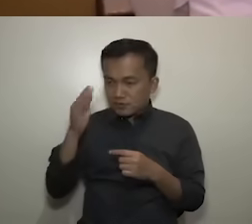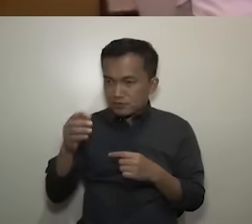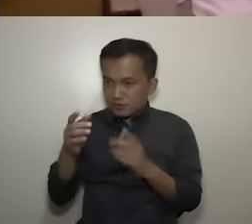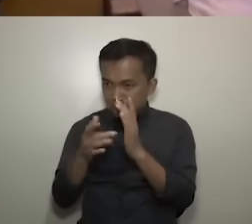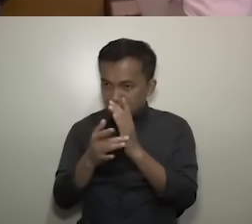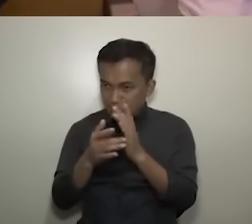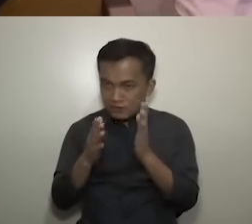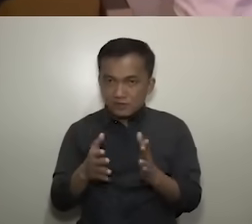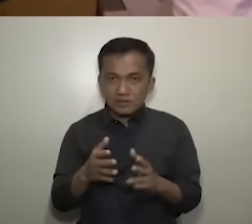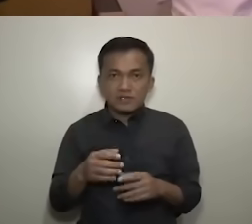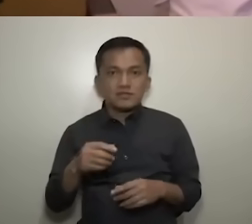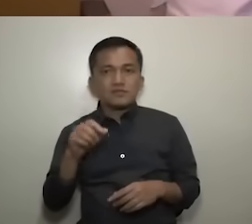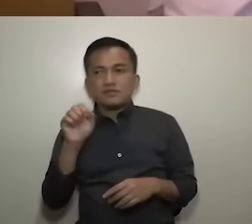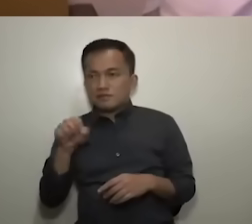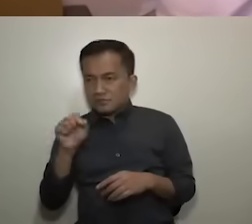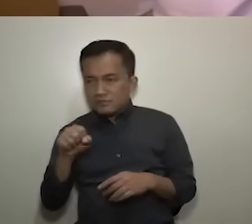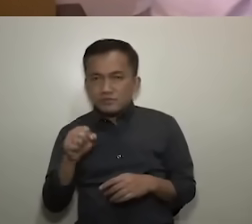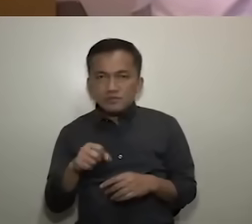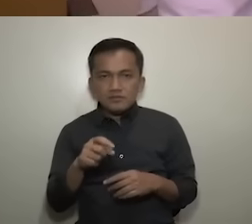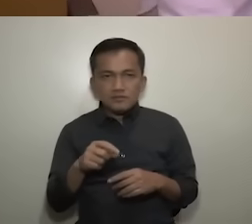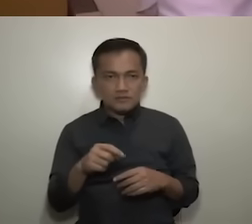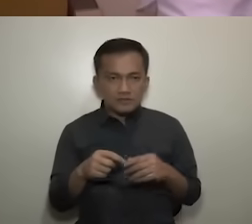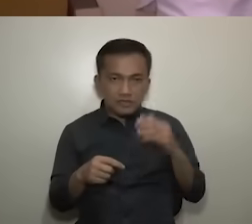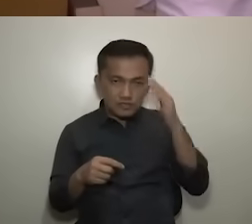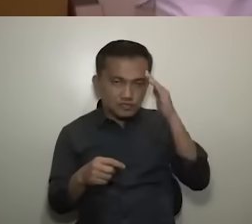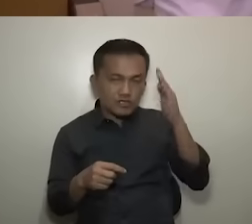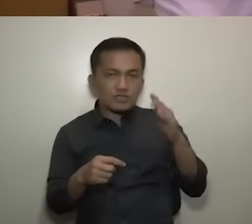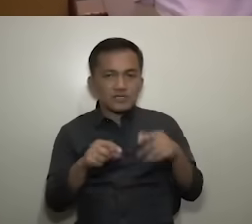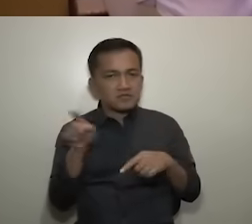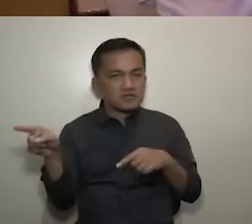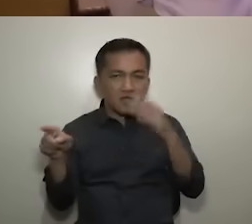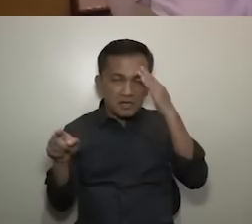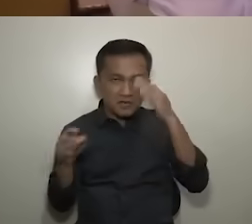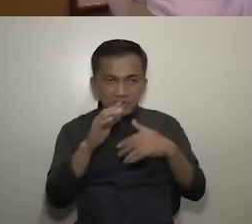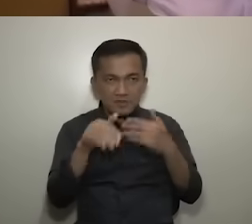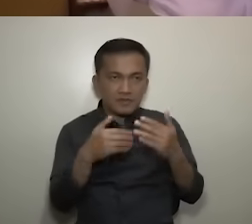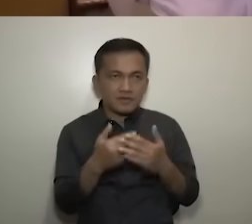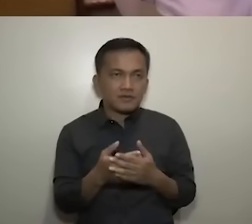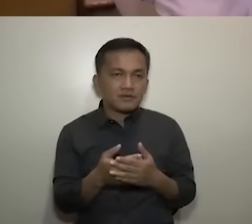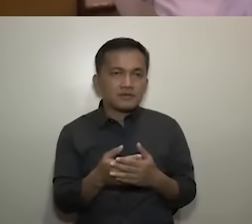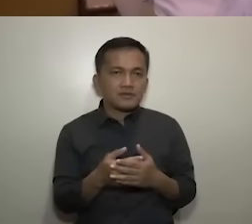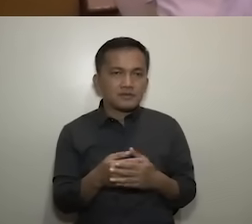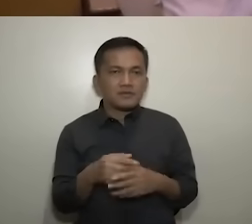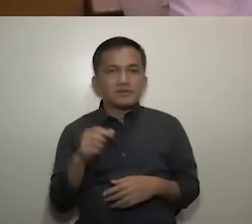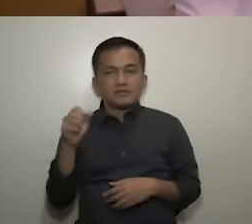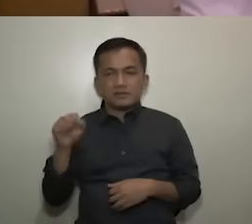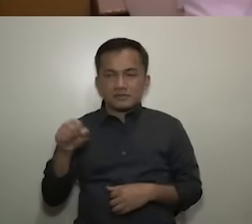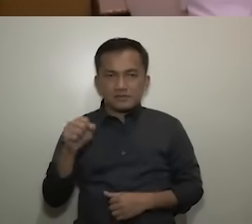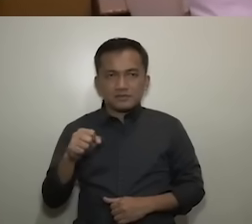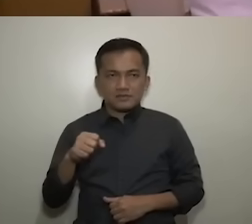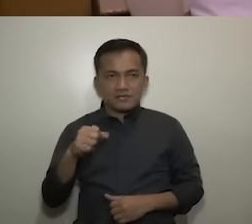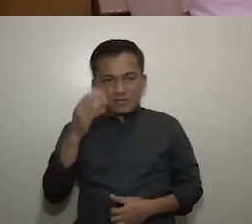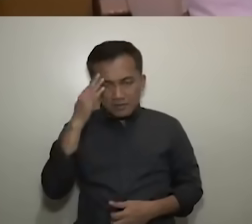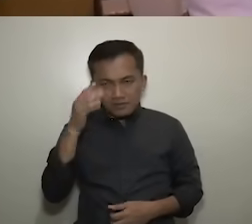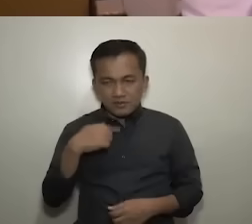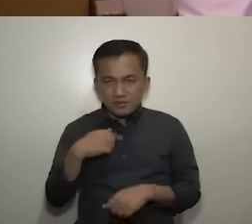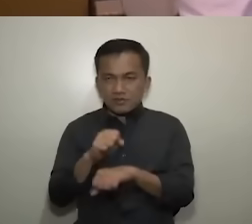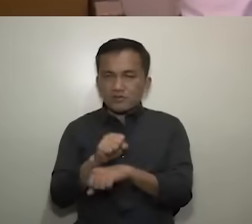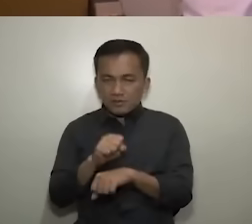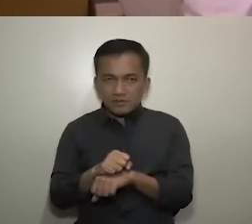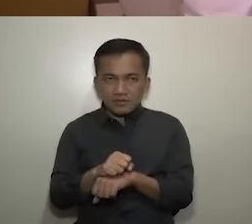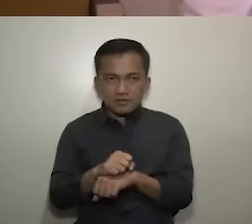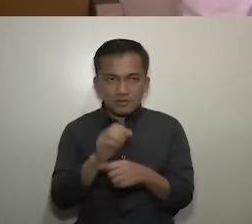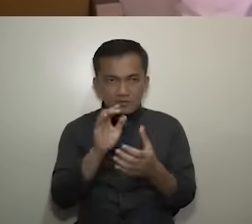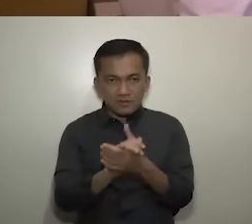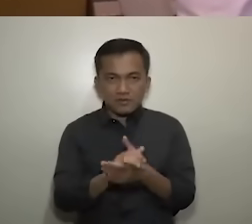Technician lang ako hindi dyan, po. Sir. Hindi po. Sir, makakapag-witness po ako niyan. Mag-alam po niya lahat yan. So, opo, alam ko yan, sir. Nag-work siya dyan. Alam mo ito. Alam ko po.